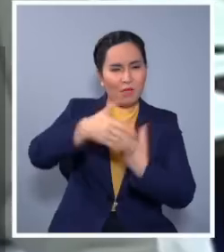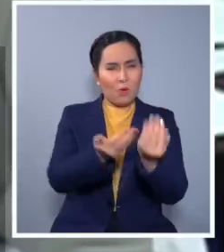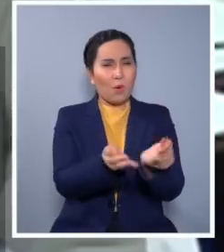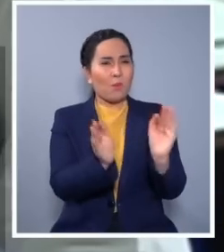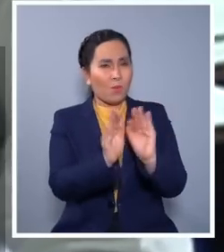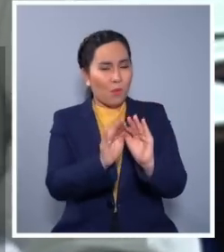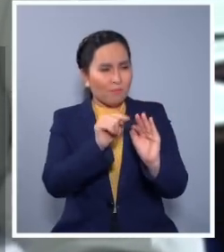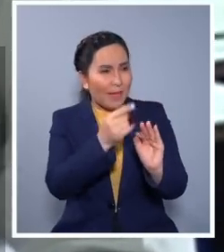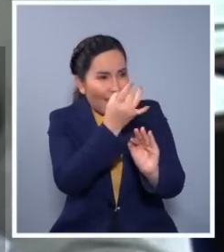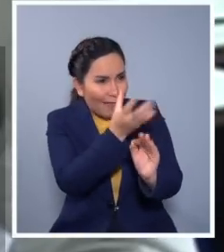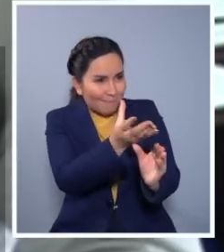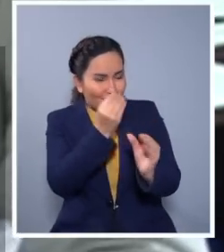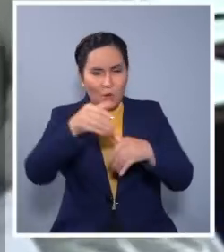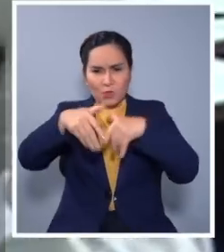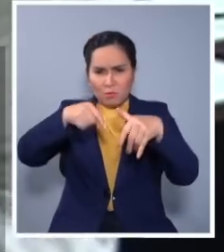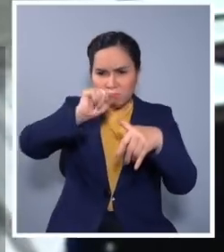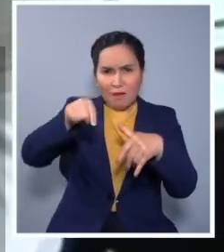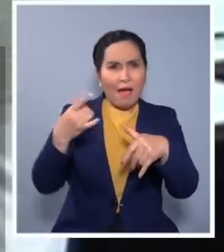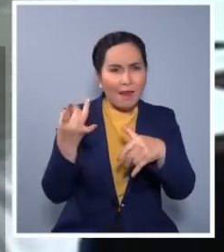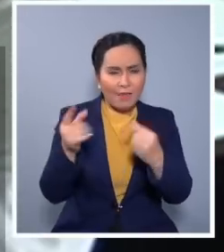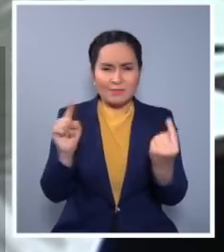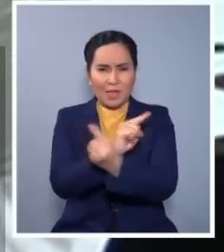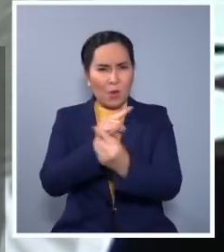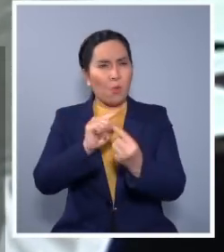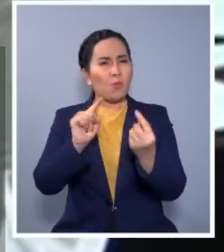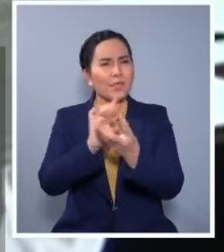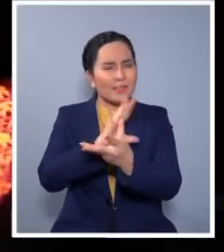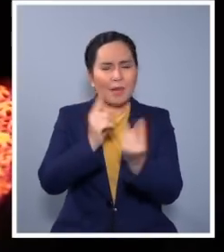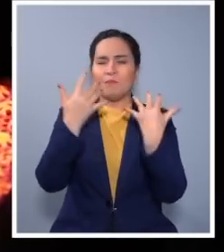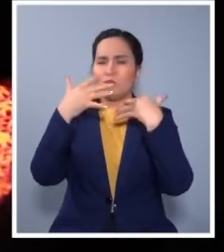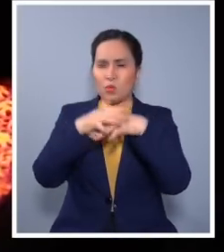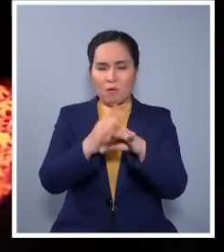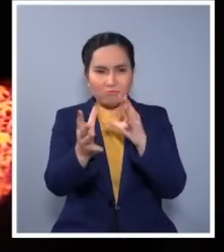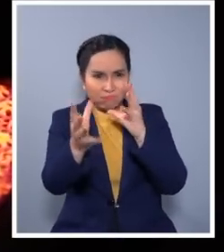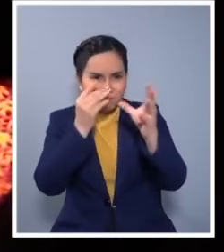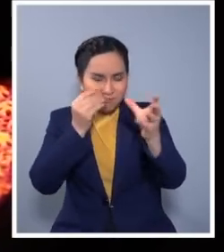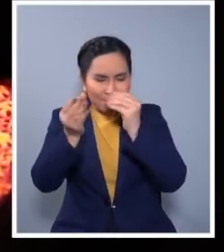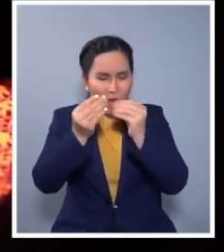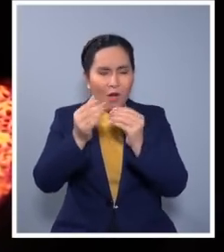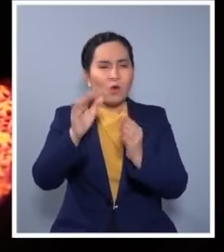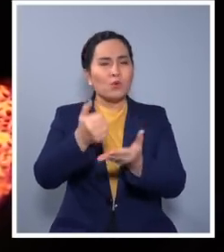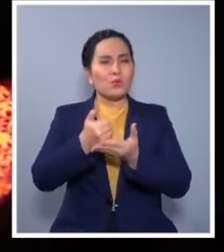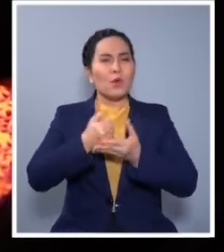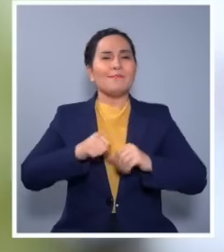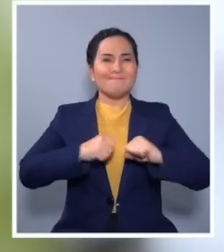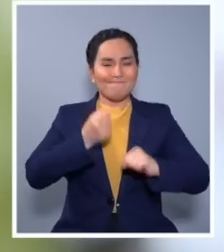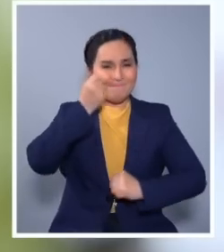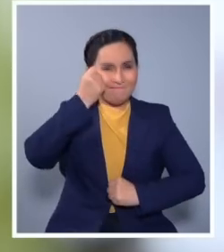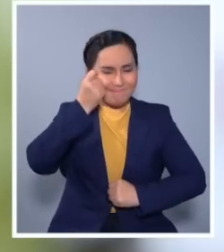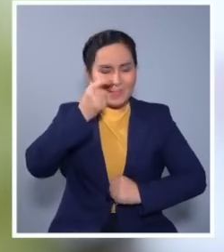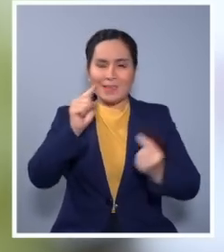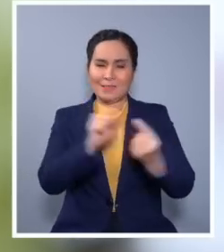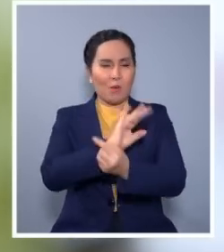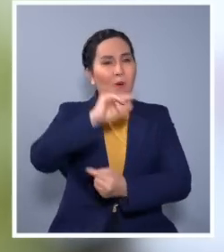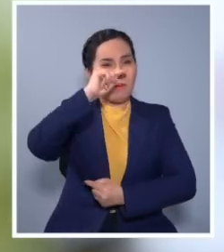ปถัมภ์และชุมชนสังคมพหุวัฒนธรรมทำให้เยาวชนมีความเข้าใจบริบทของสังคมประเทศไทย